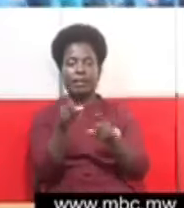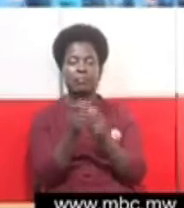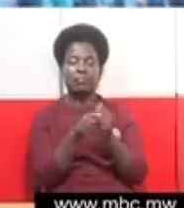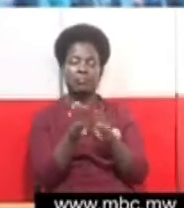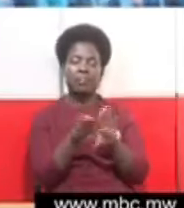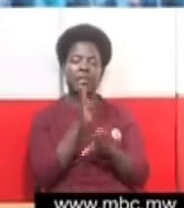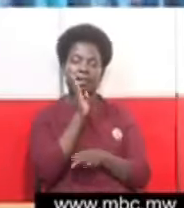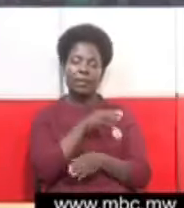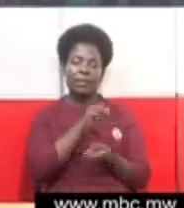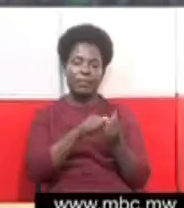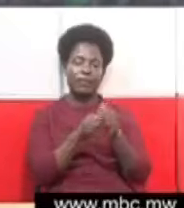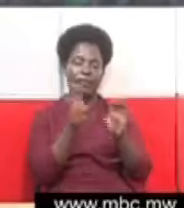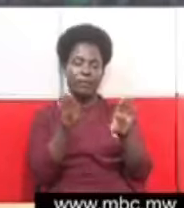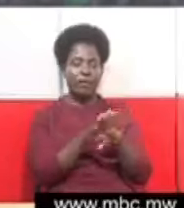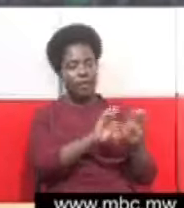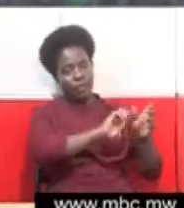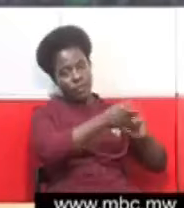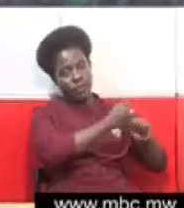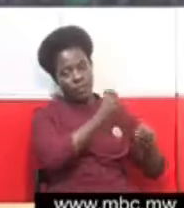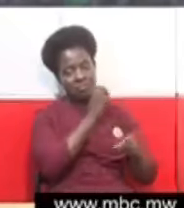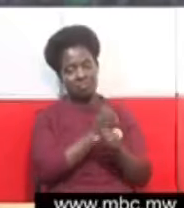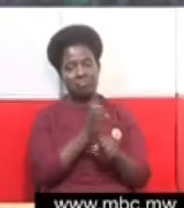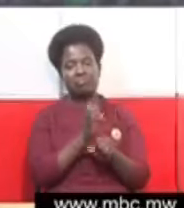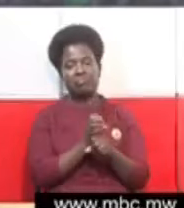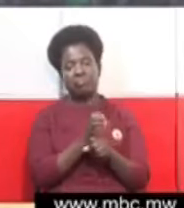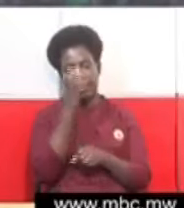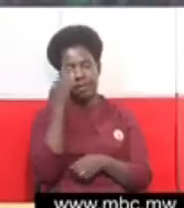ofanana pokweza utumiki wa uzimu.